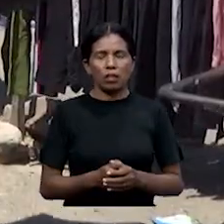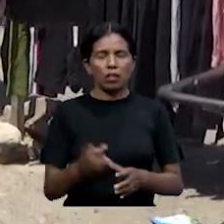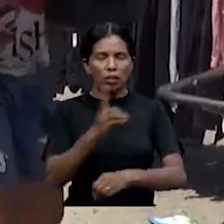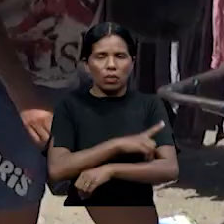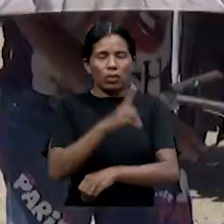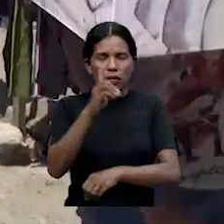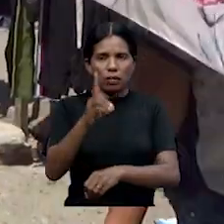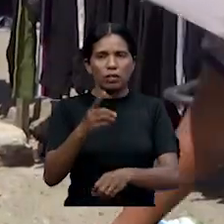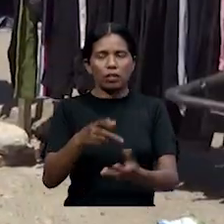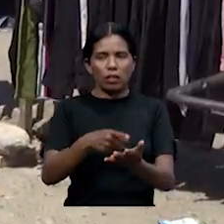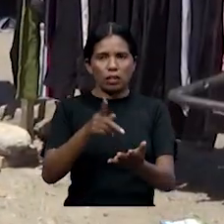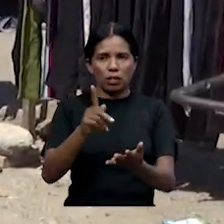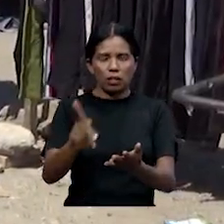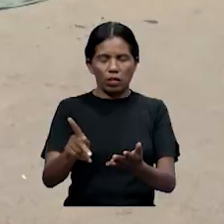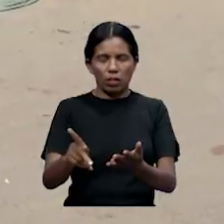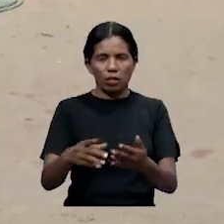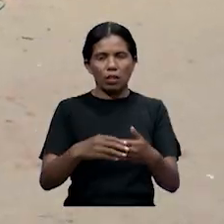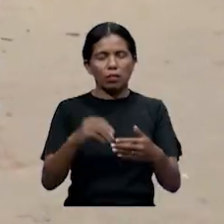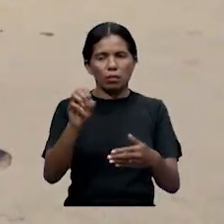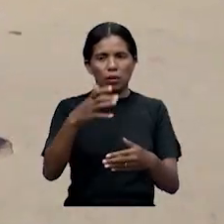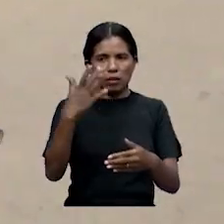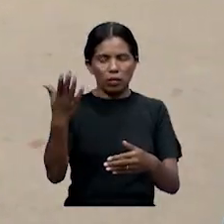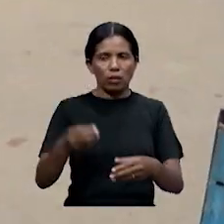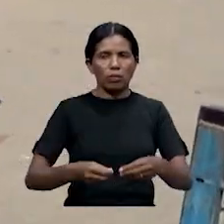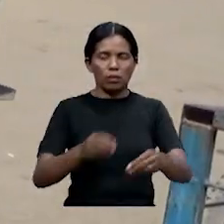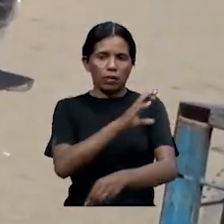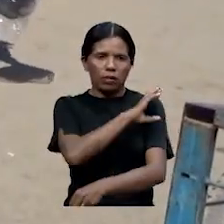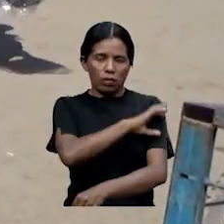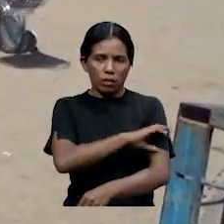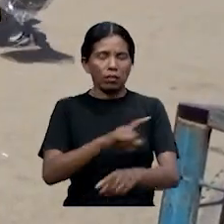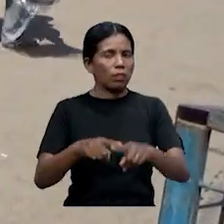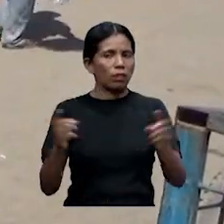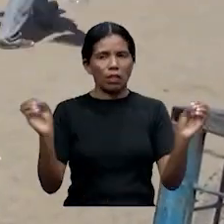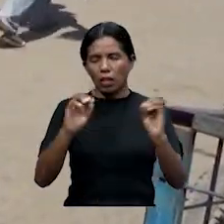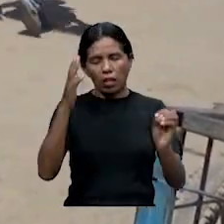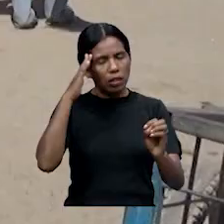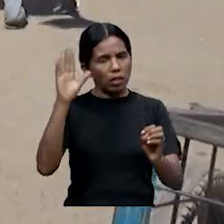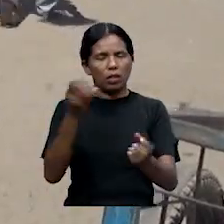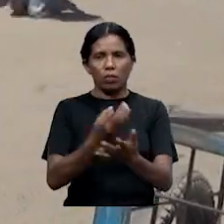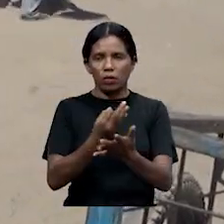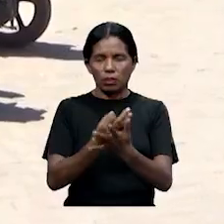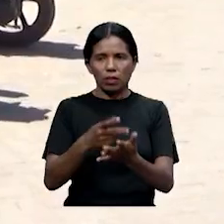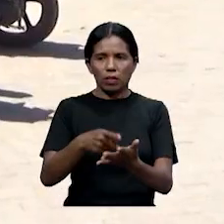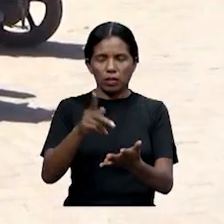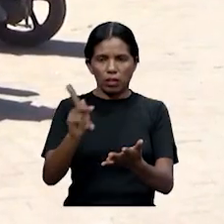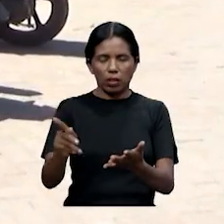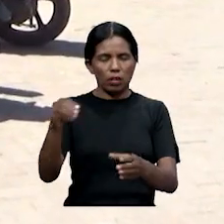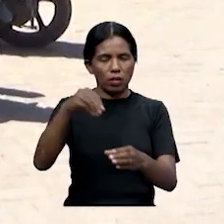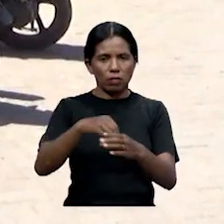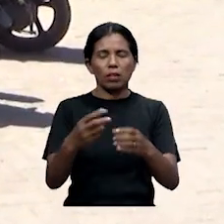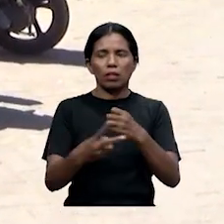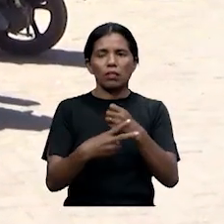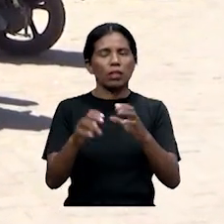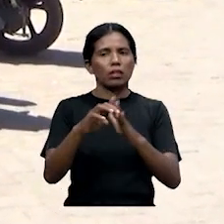ida sira selu dolar sanures lima ba seguransa siram. Mai be ni la hatene osan nebe sira selu ne, tama iha konta estado